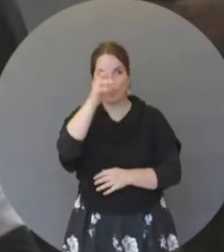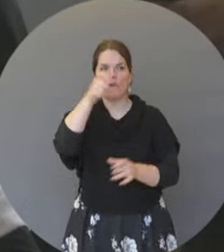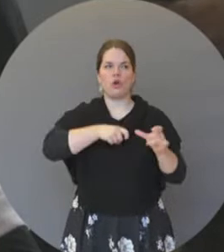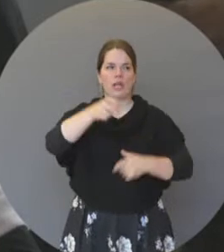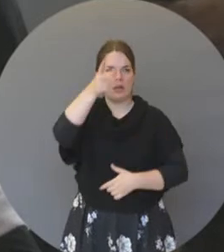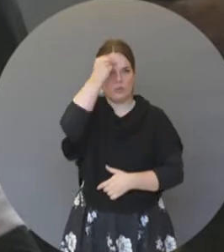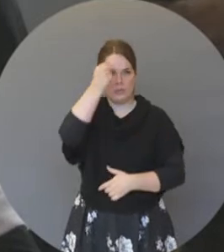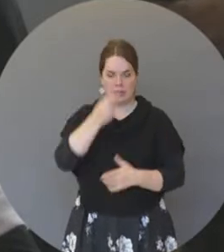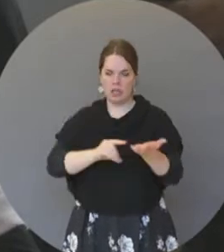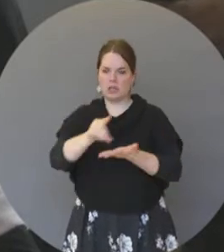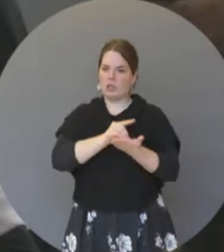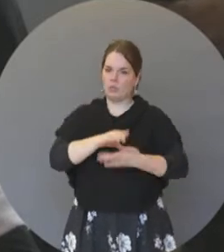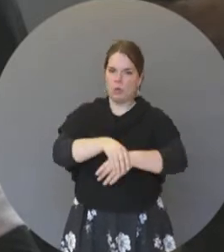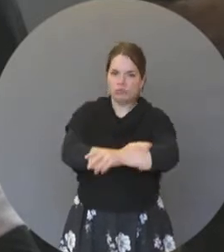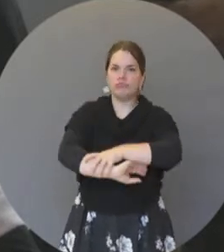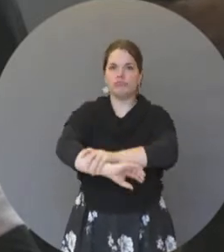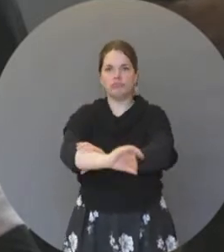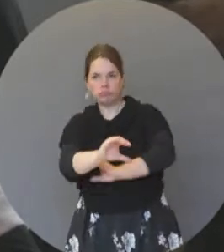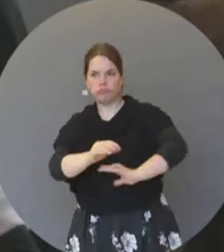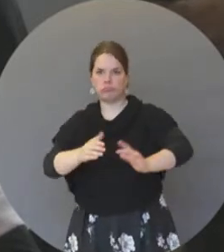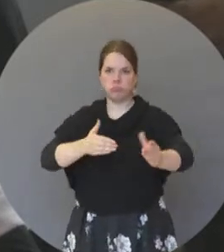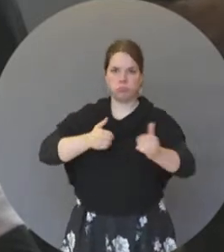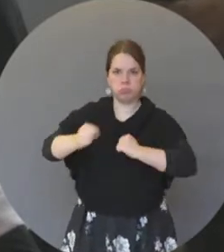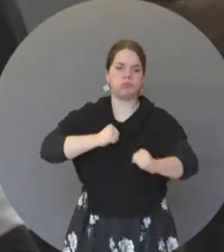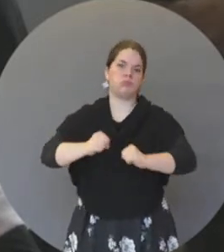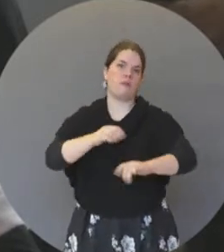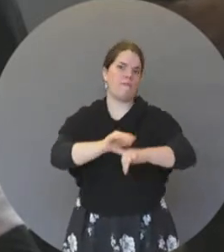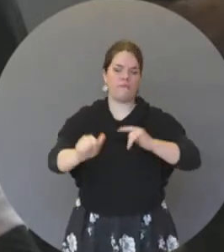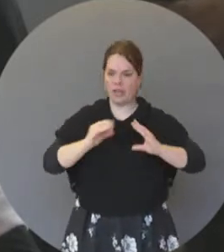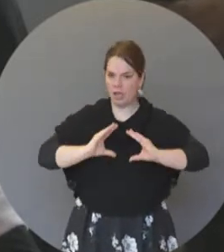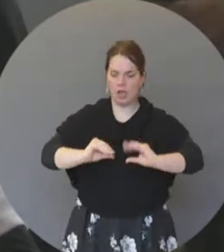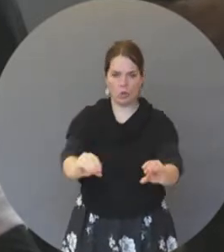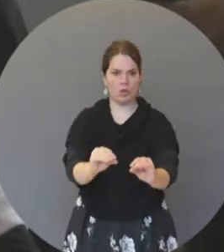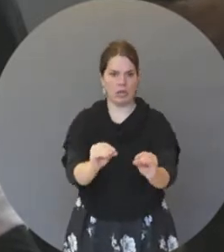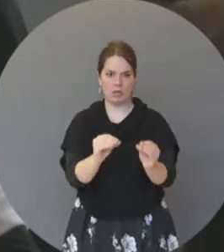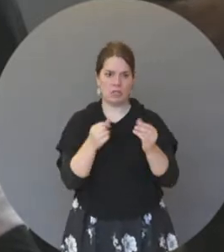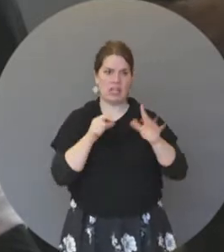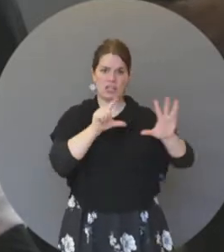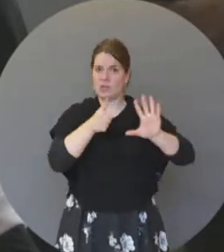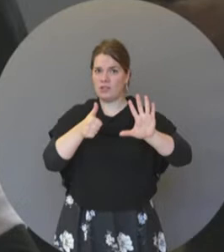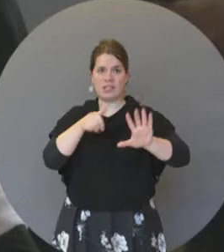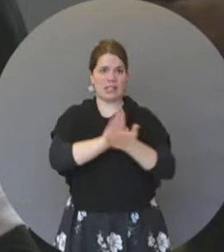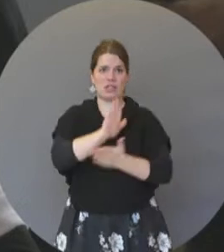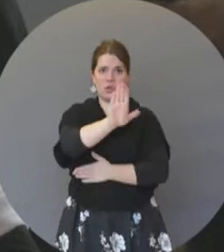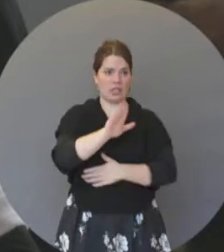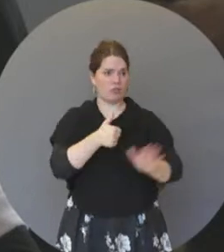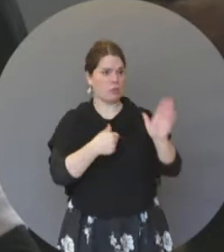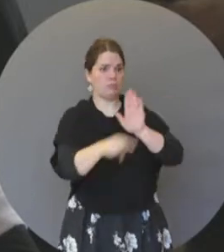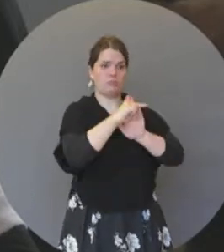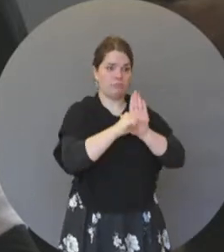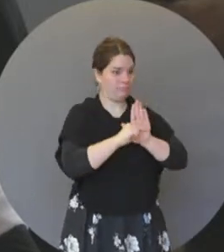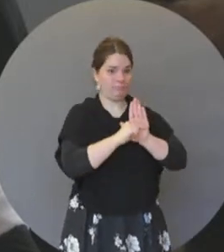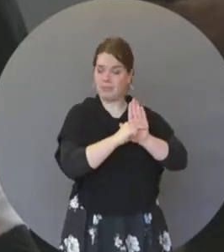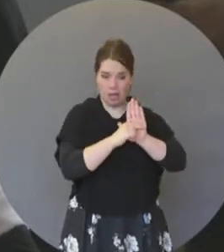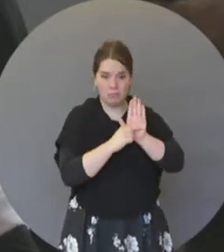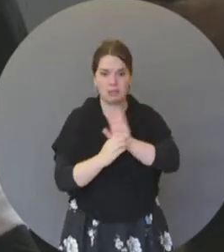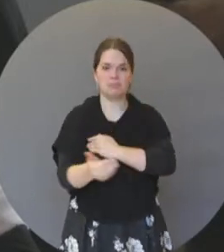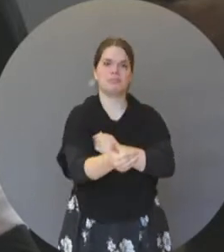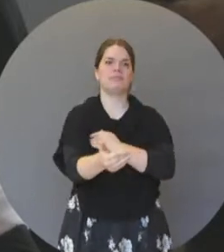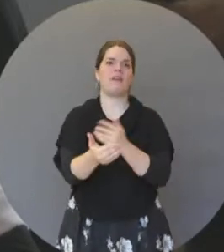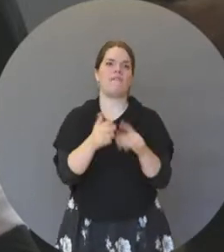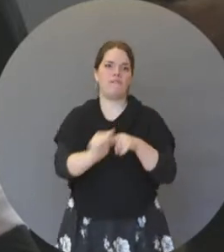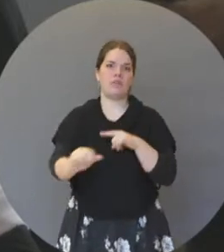même proactif nous agissons concrètement et dans le respect des engagements que nous avions pris devant nos électeurs nous agissons